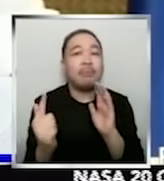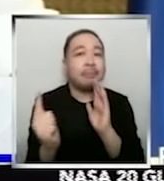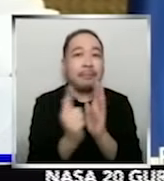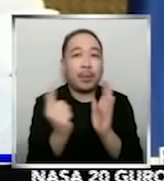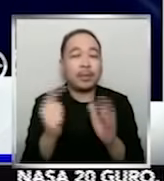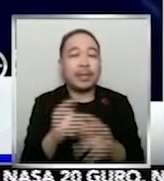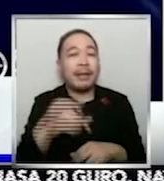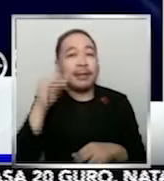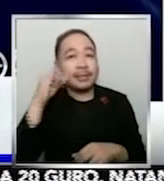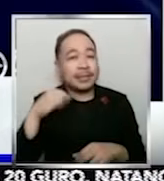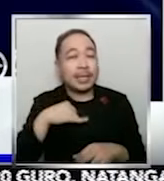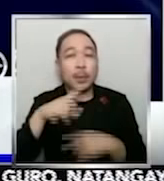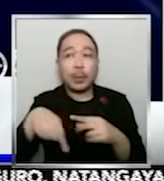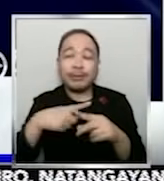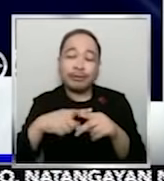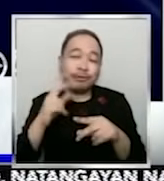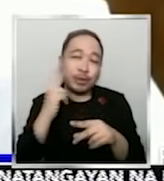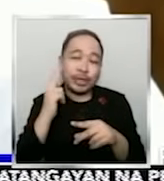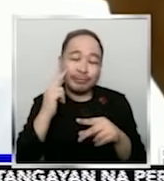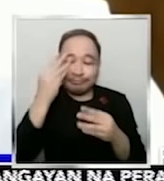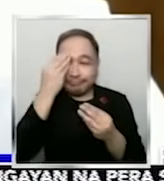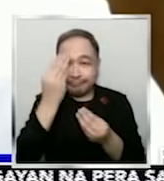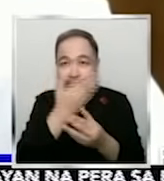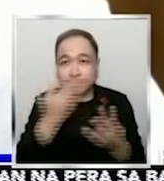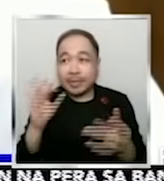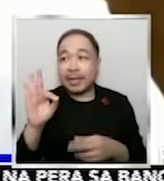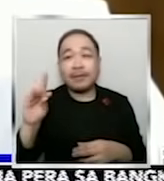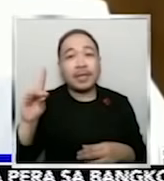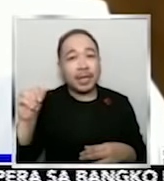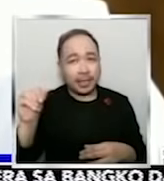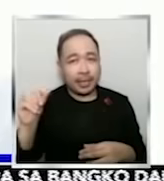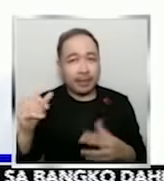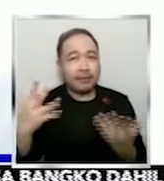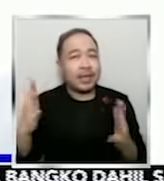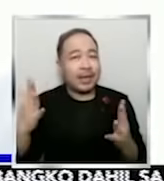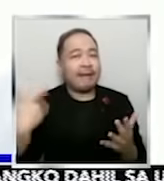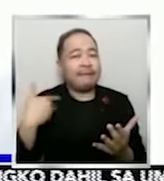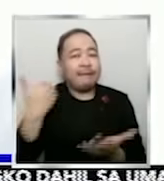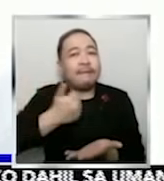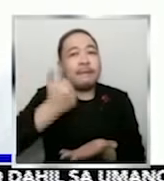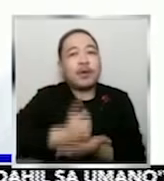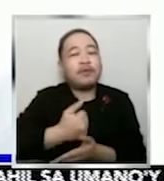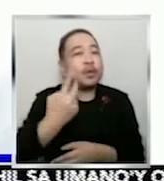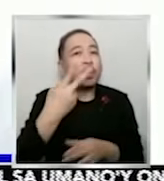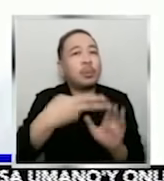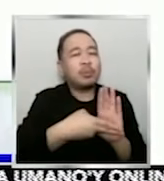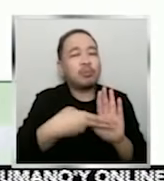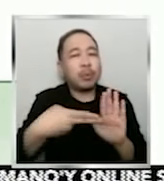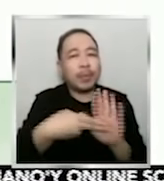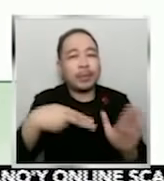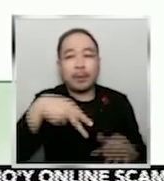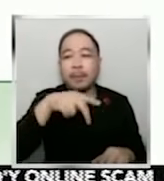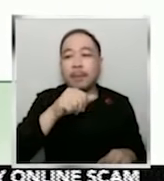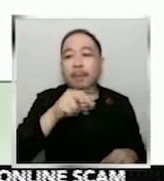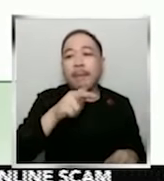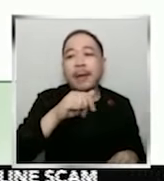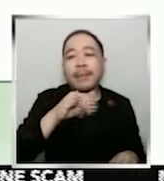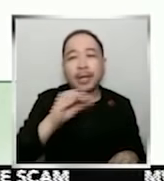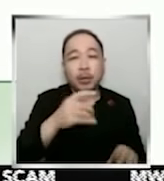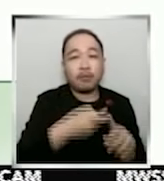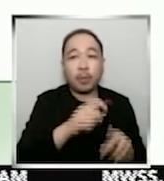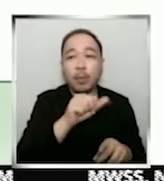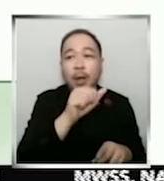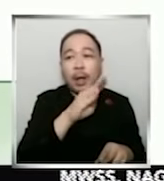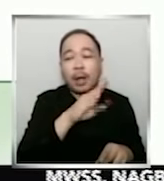Pangulong Duterte, inanunsyo na ng FDA na may dalawang brand na silang inaprubahan. Ang PanBio antigen test kit ng Abbott at